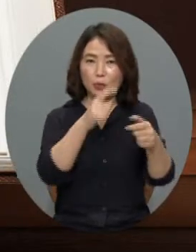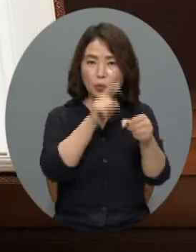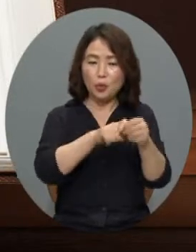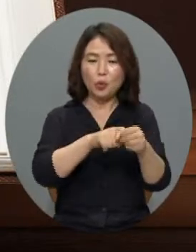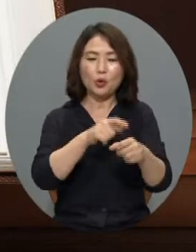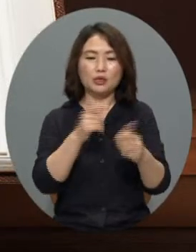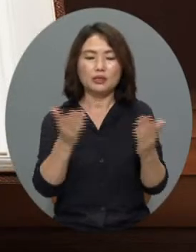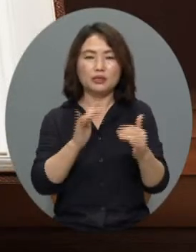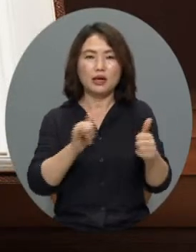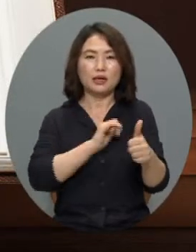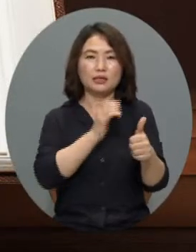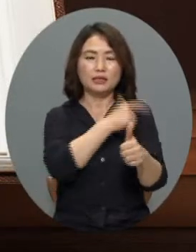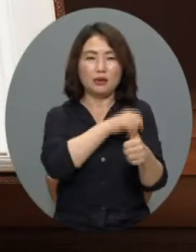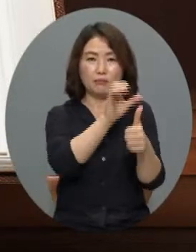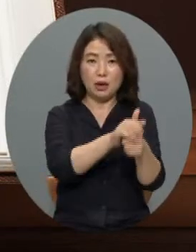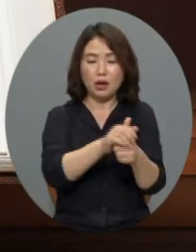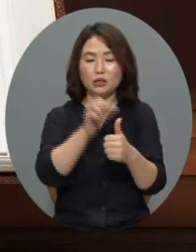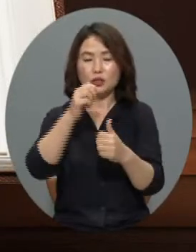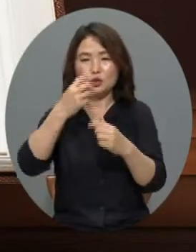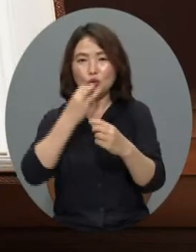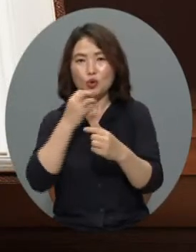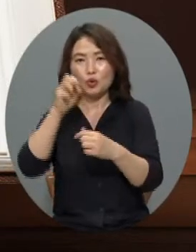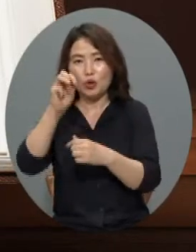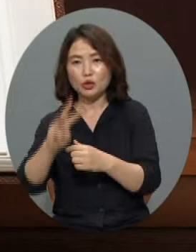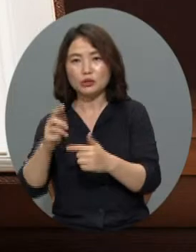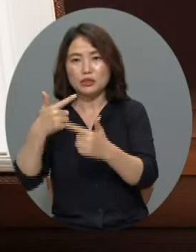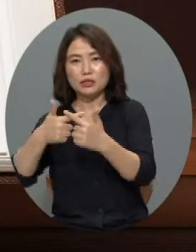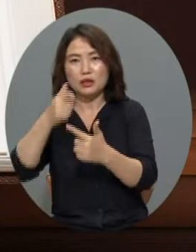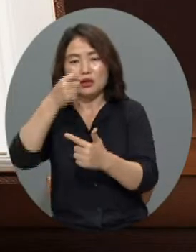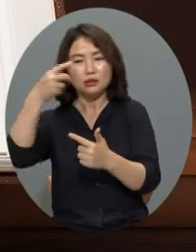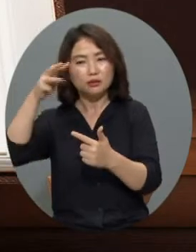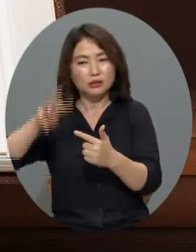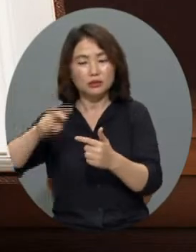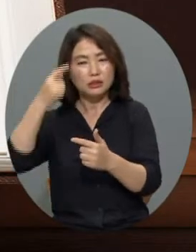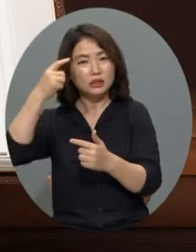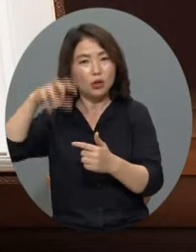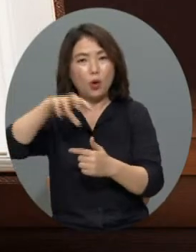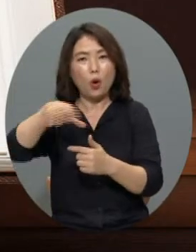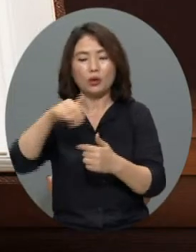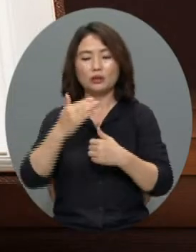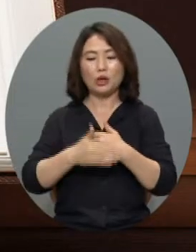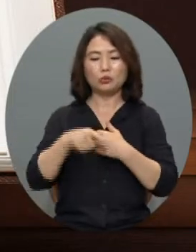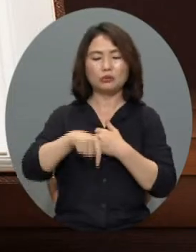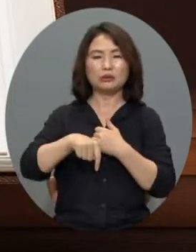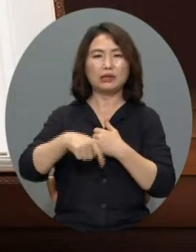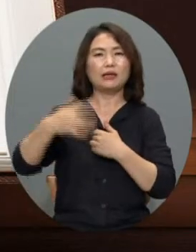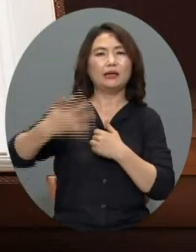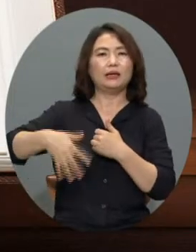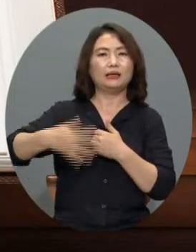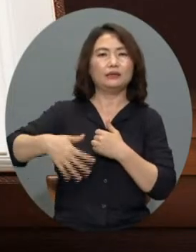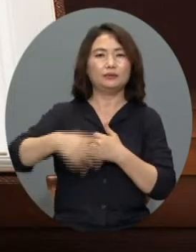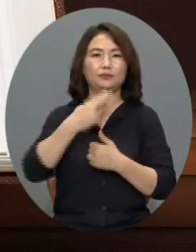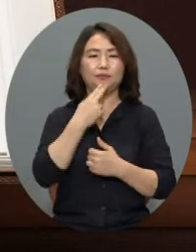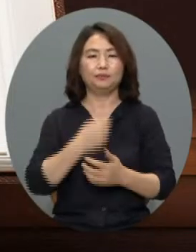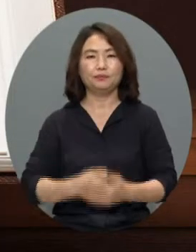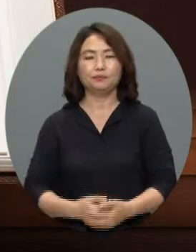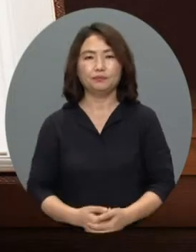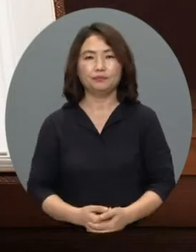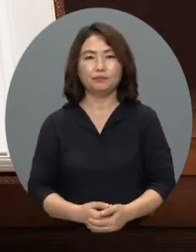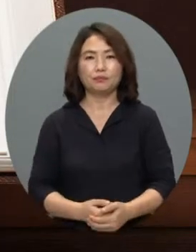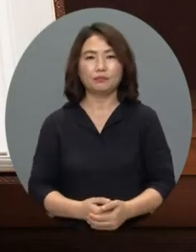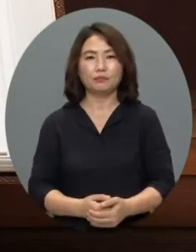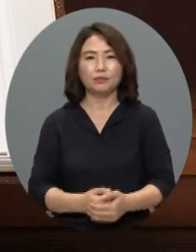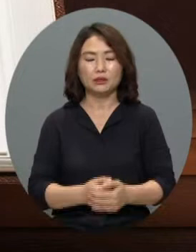사전은 서울과 광주 부산과 인천 2 도입됐지만 대구에서는 아직 소식이 없습니다